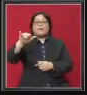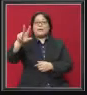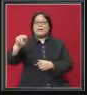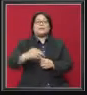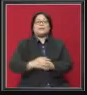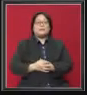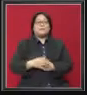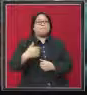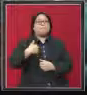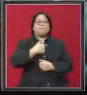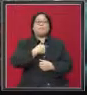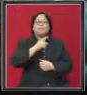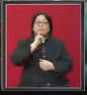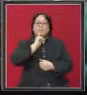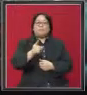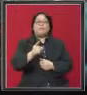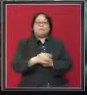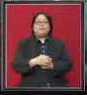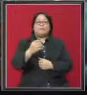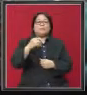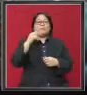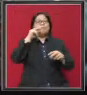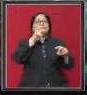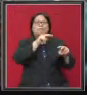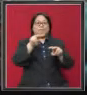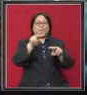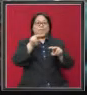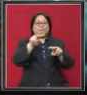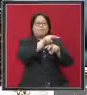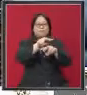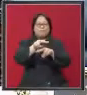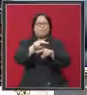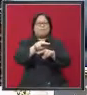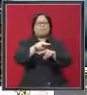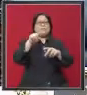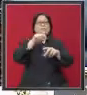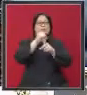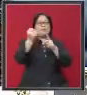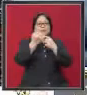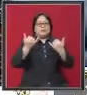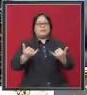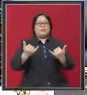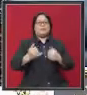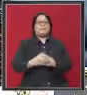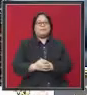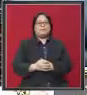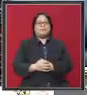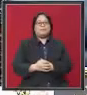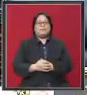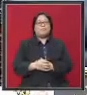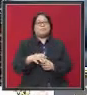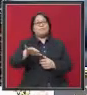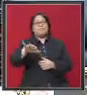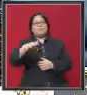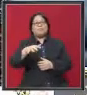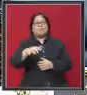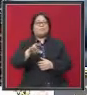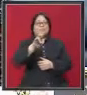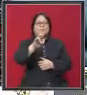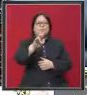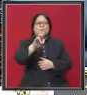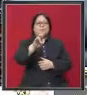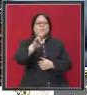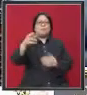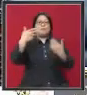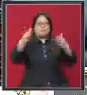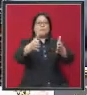Bagan, kita memang memerhati apa memantau keadaan semasa di mana lebih kurang